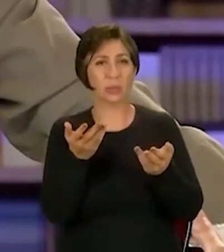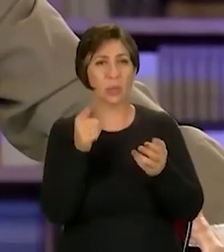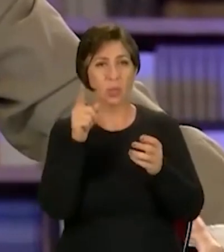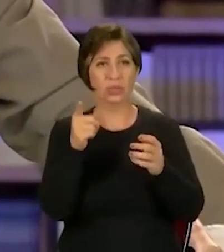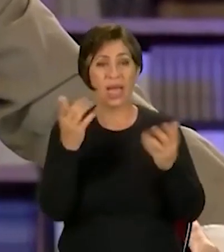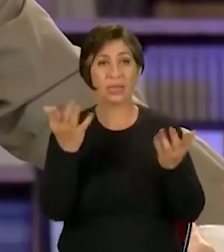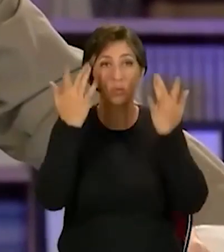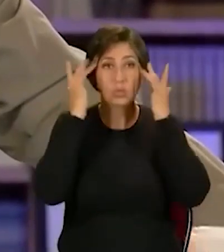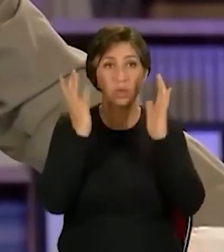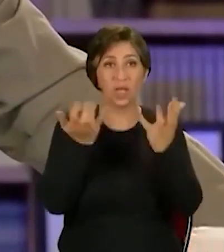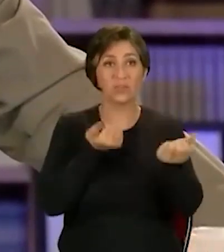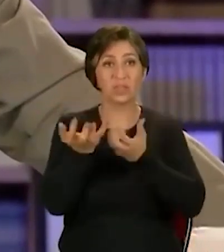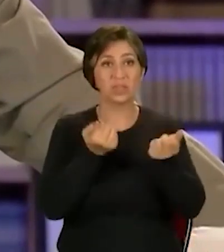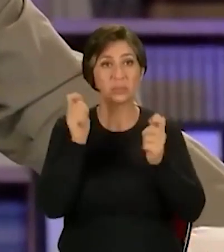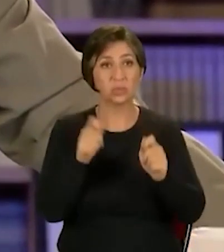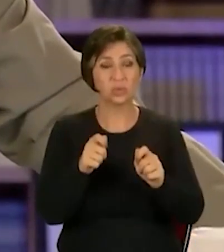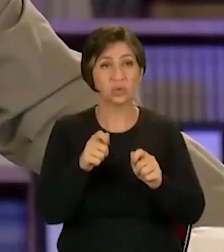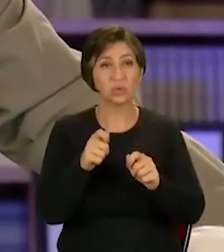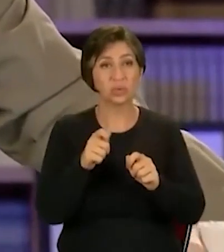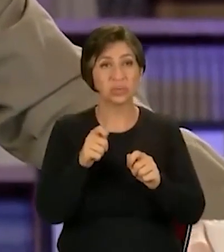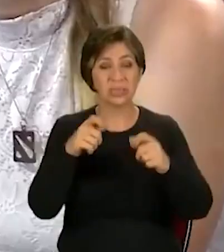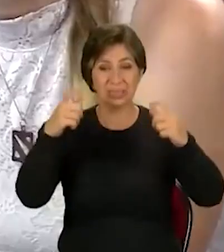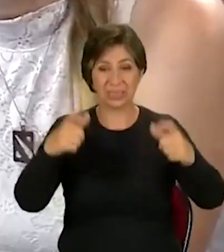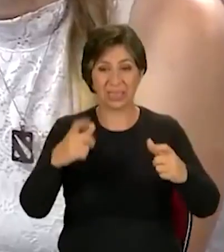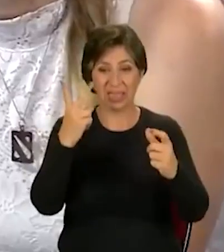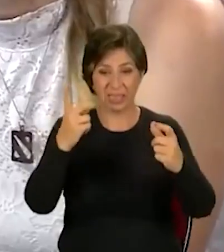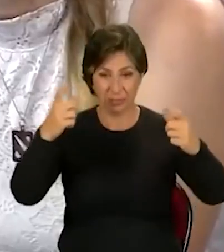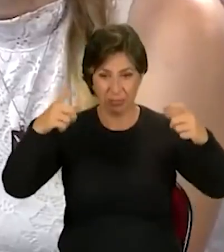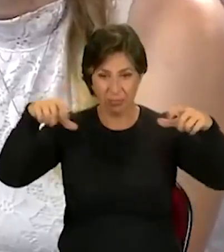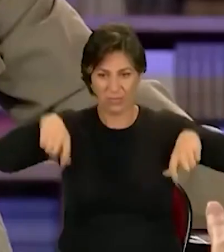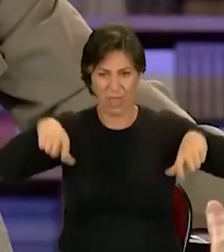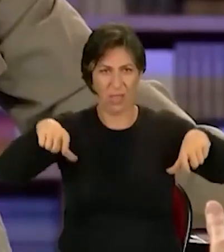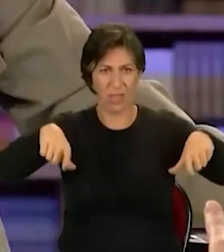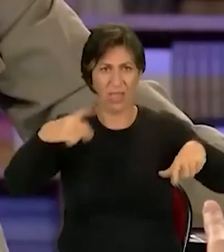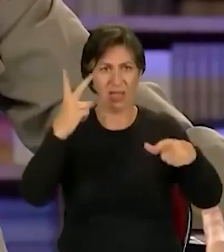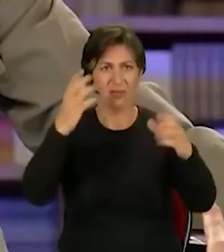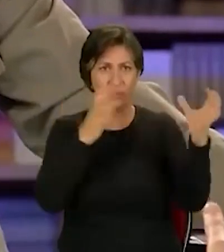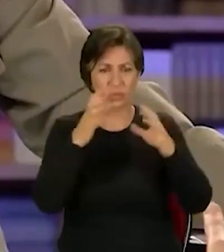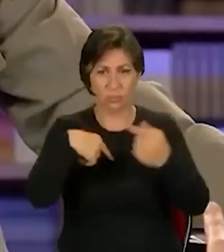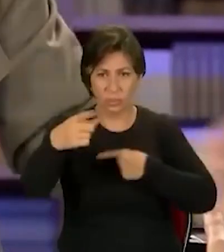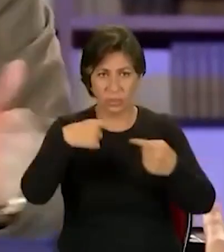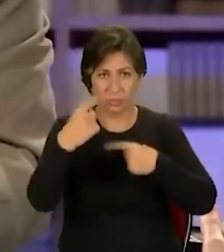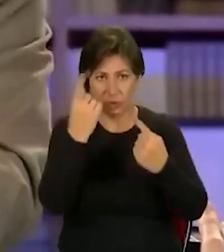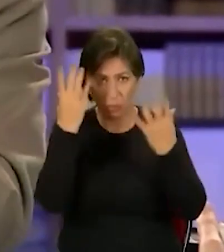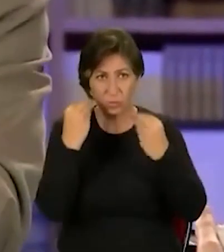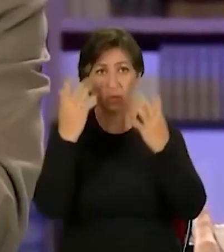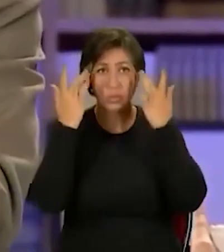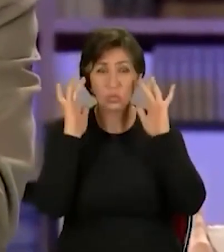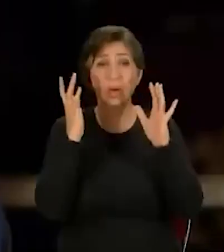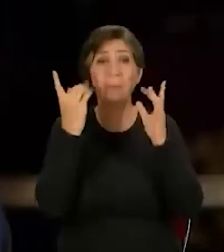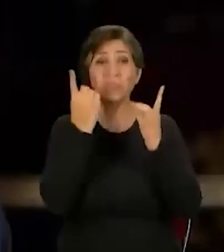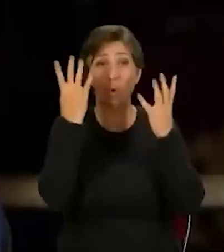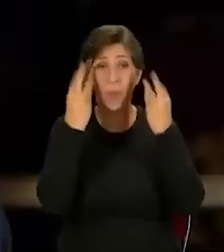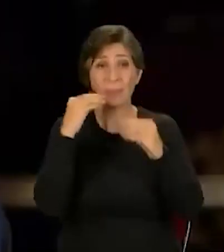Ve orada da hangi kültürel alışveriş yapmış oluyorsunuz? Yani bahsettiğim şey şu. Yani sahadaki iki futbolcu birbirinden bir kültürel bir şey öğreniyor mu? Kültürel bir şey